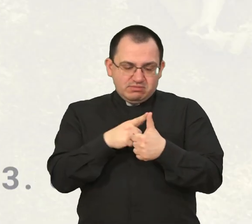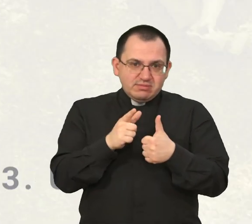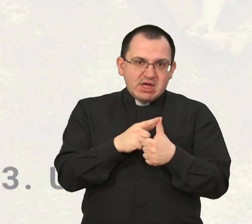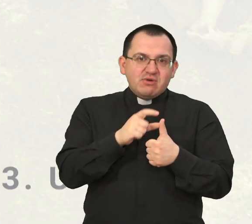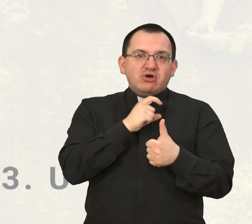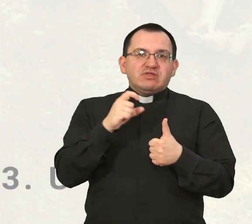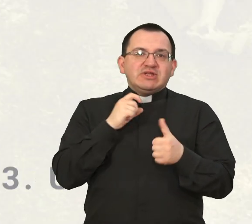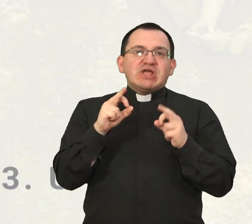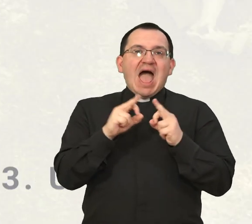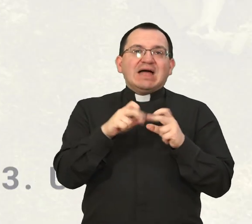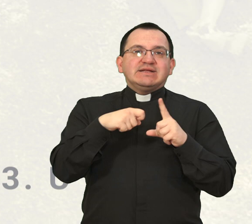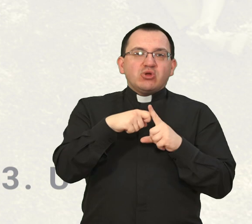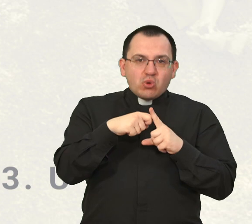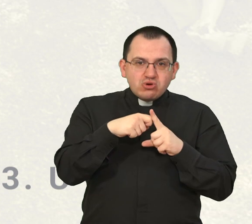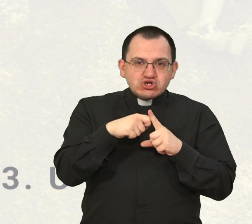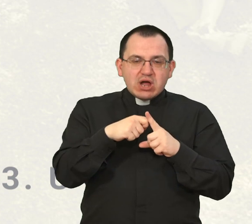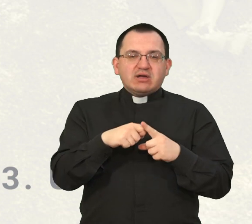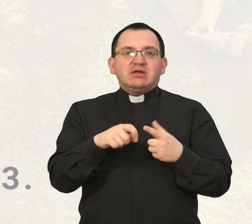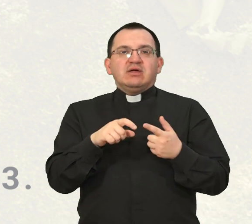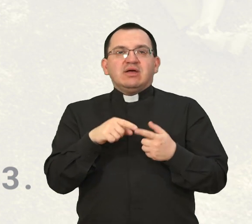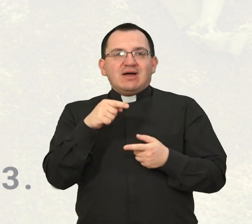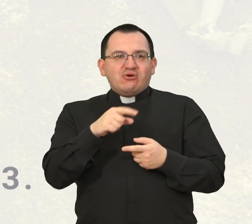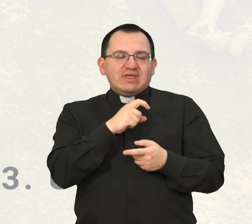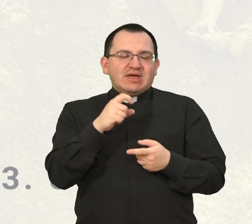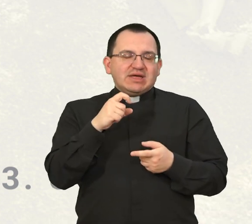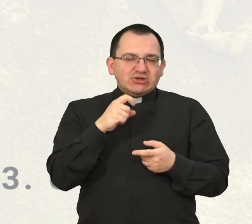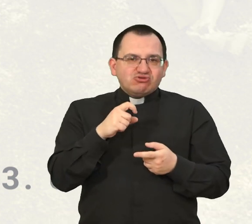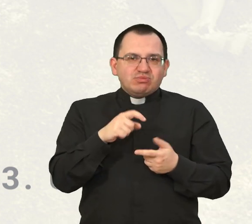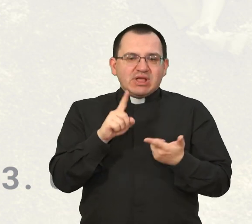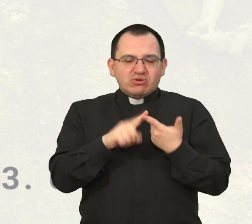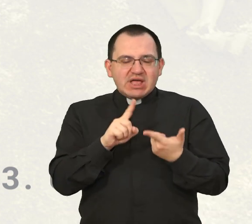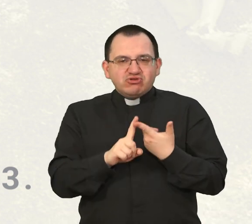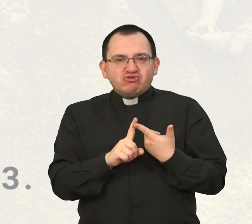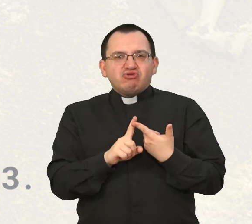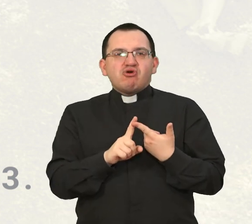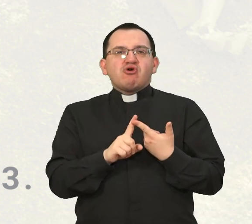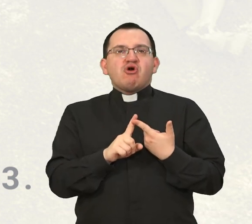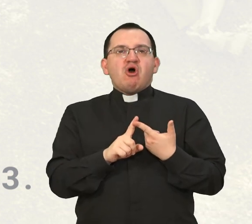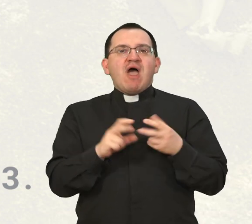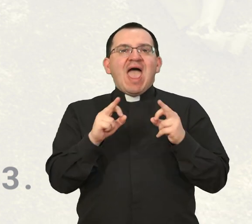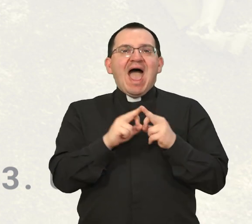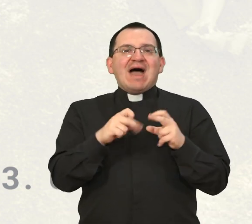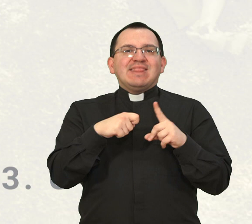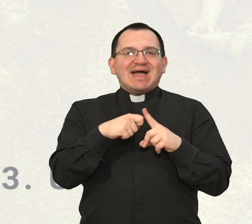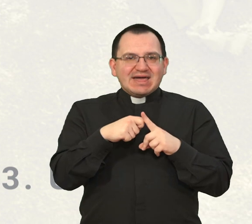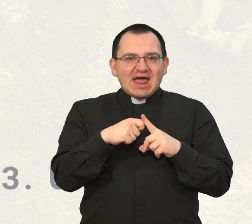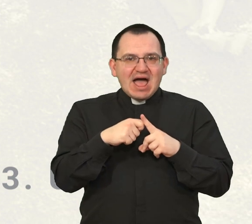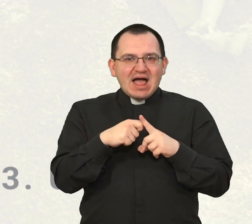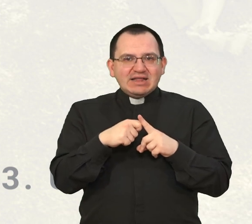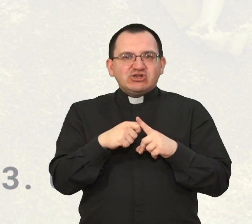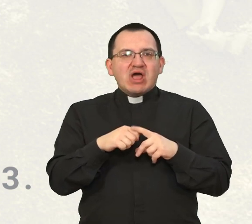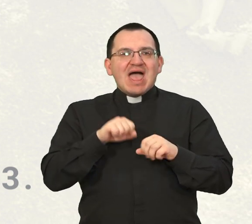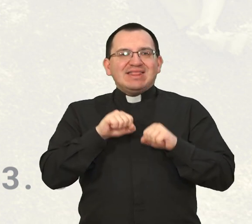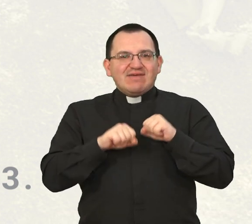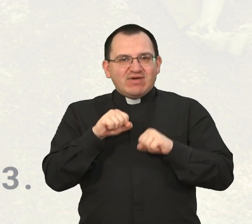Anđelko Koščak, biskupski vikar za kler i župnik župe u Mačkovcu, te gospođa Ana Kraljić, defektologinja